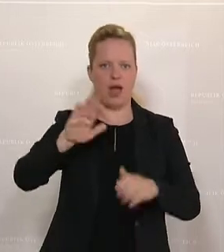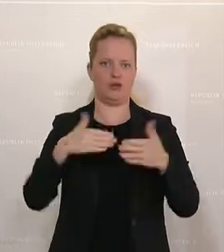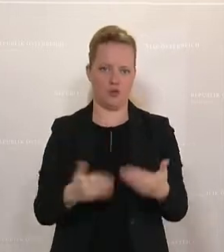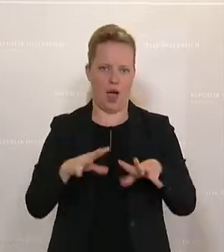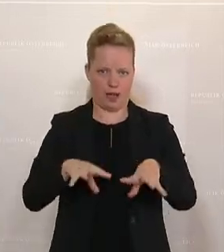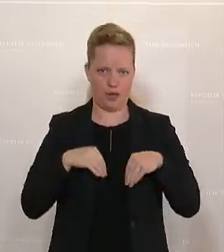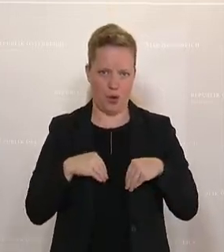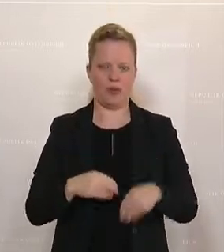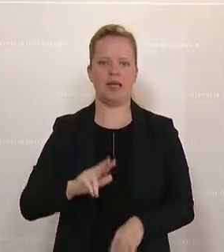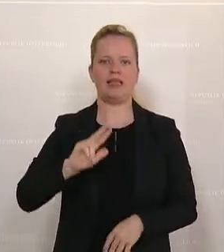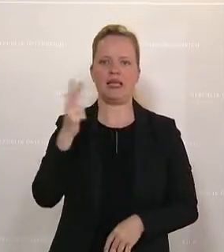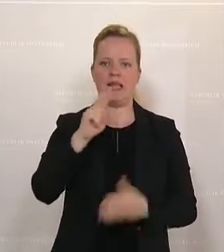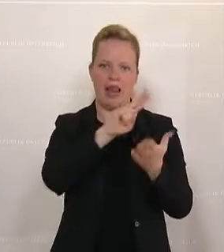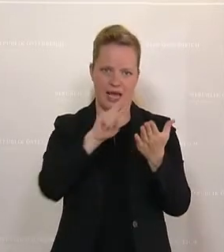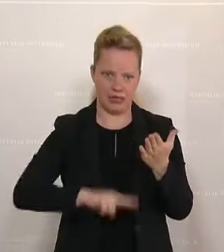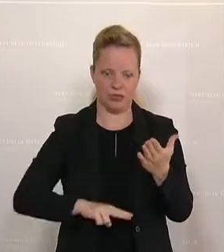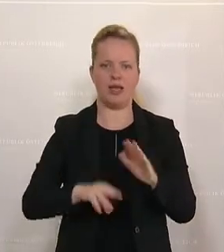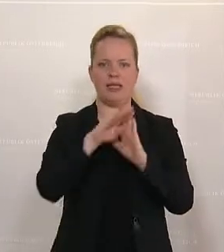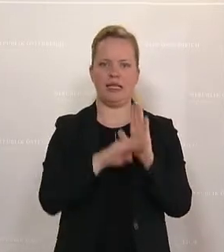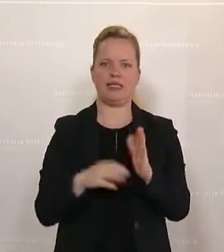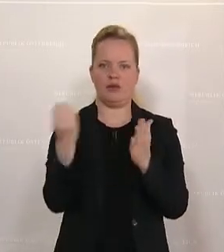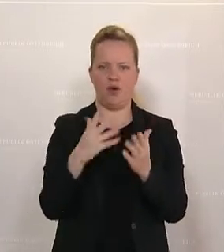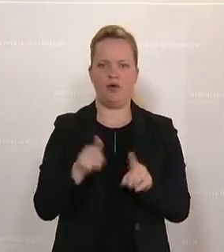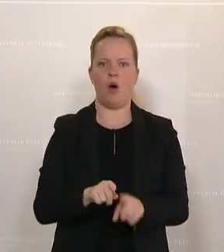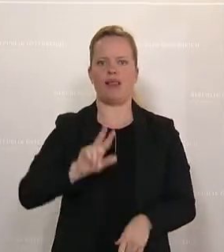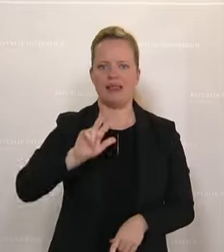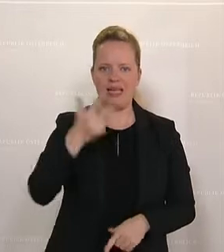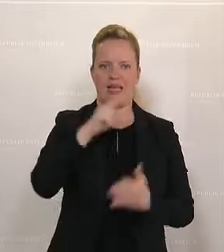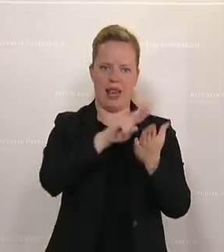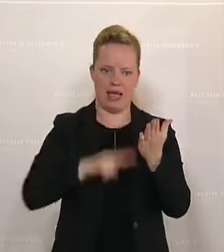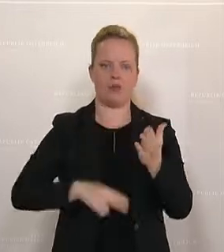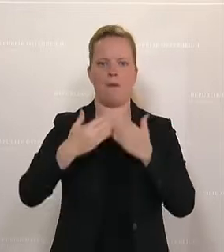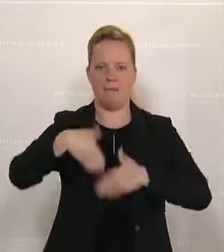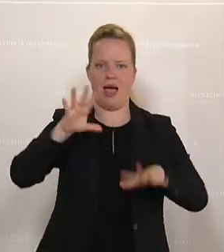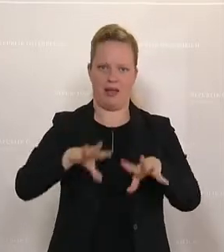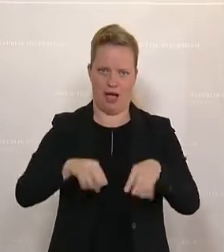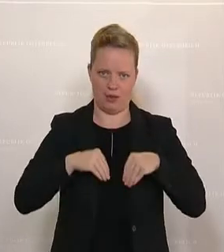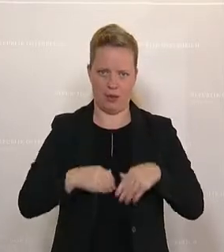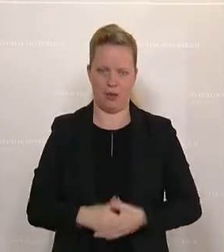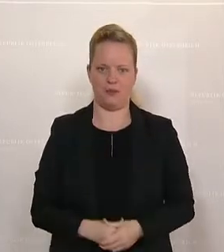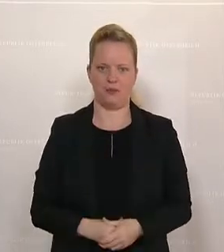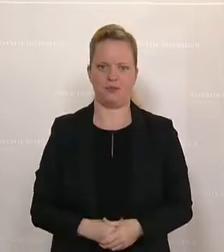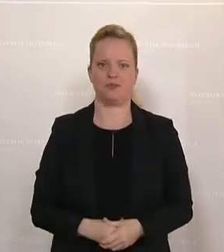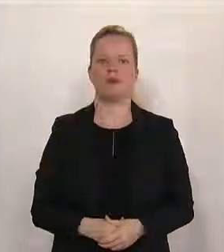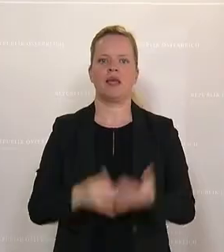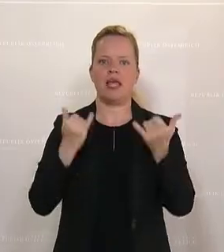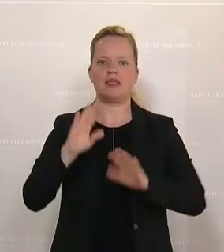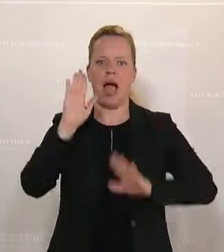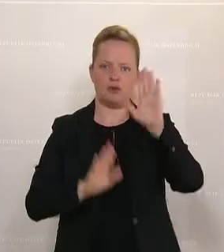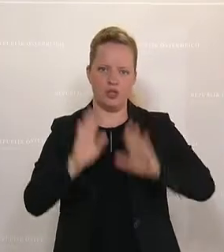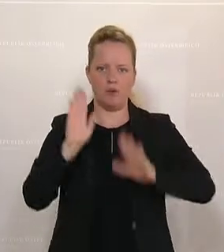angenommen. Dritte Lesung. Der Gesetzentwurf ist in dritter Lesung mit Mehrheit angenommen. Abstimmung über den